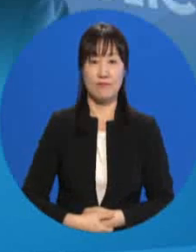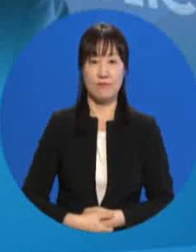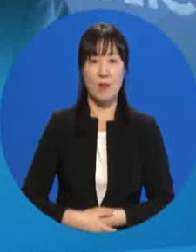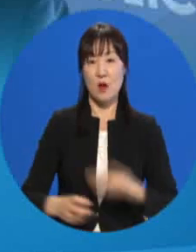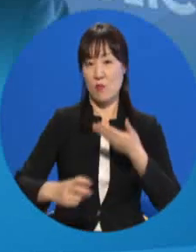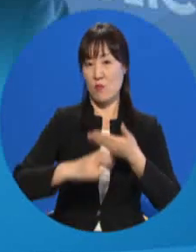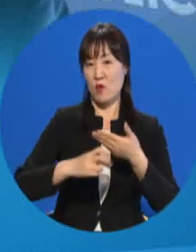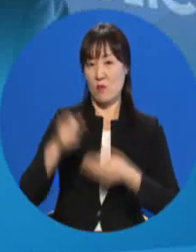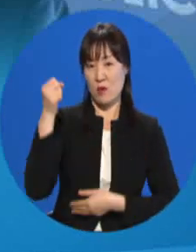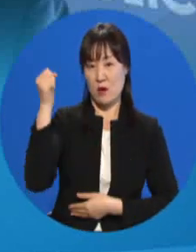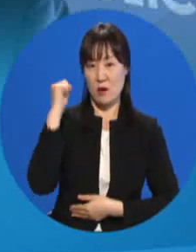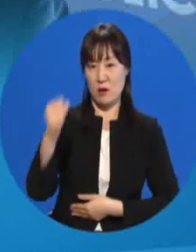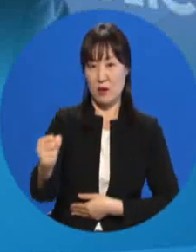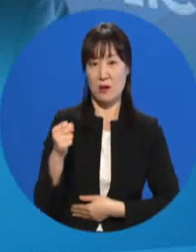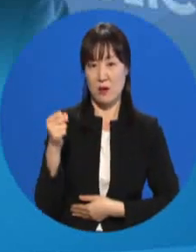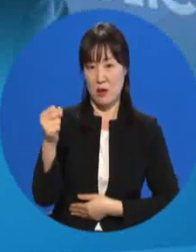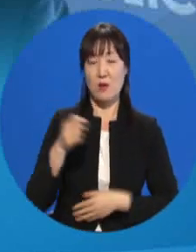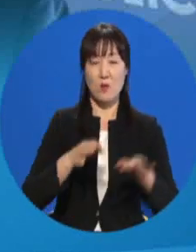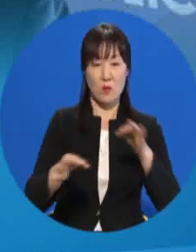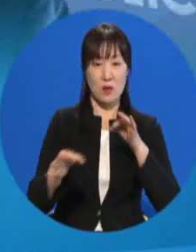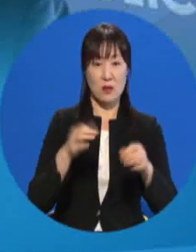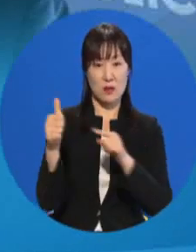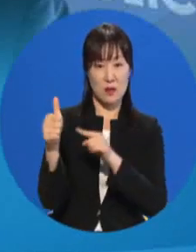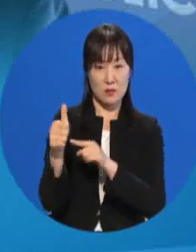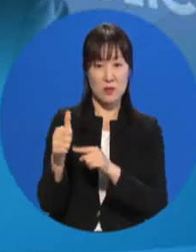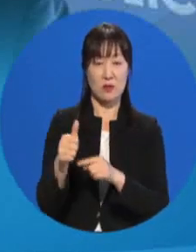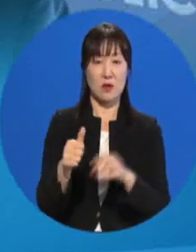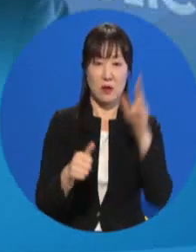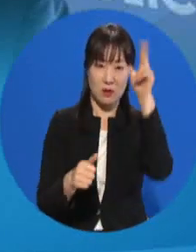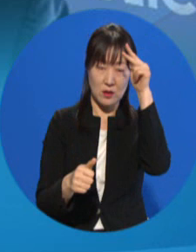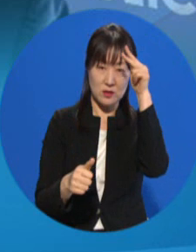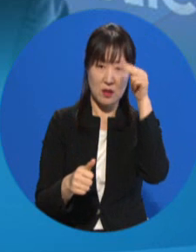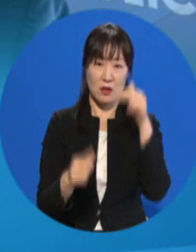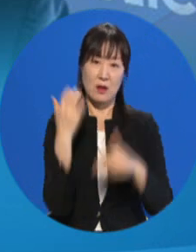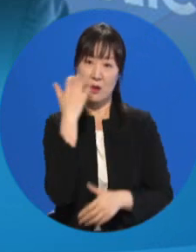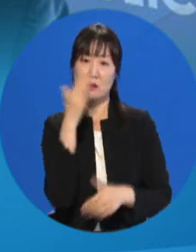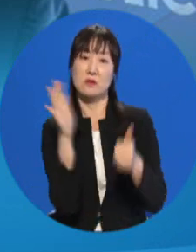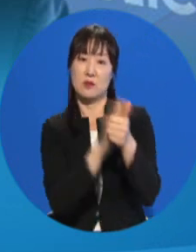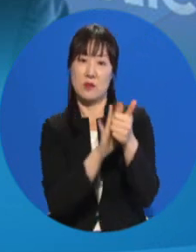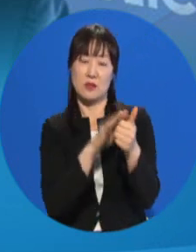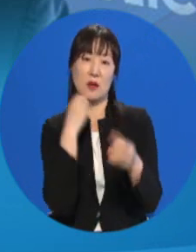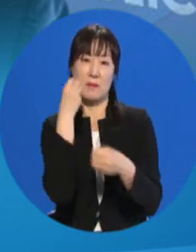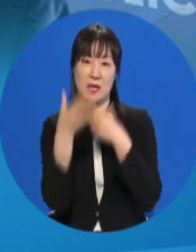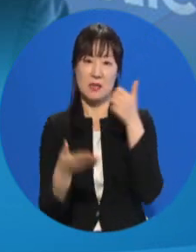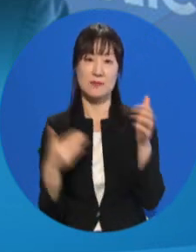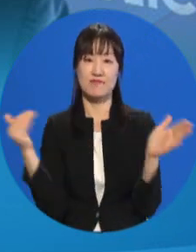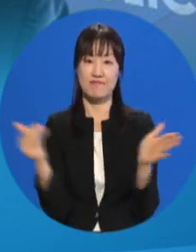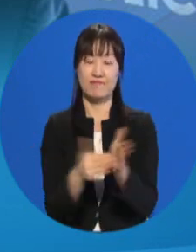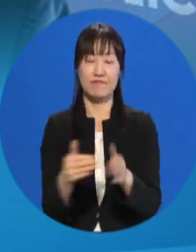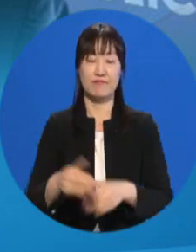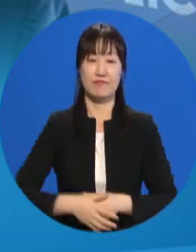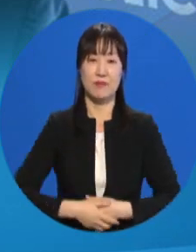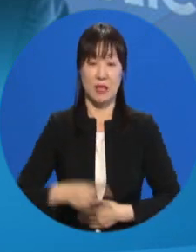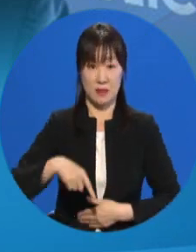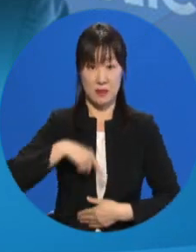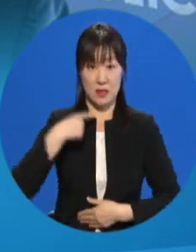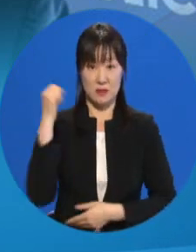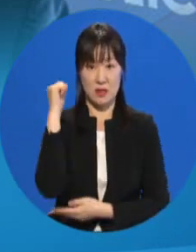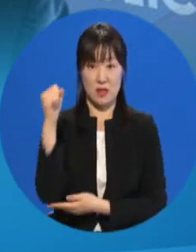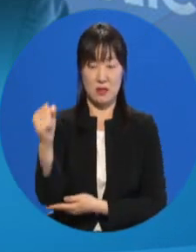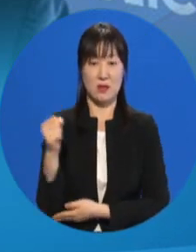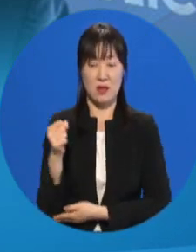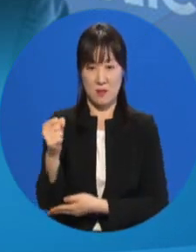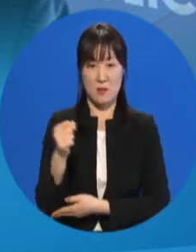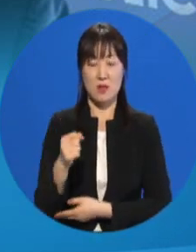불법 사행성 게임장업주가 유흥업소에서 경찰관에게 성접대를 했다고 폭로했습니다. 자신의 게임장이 불법 영업을